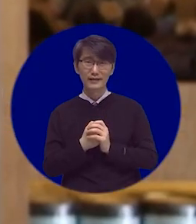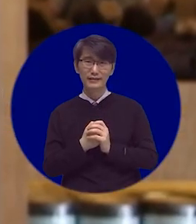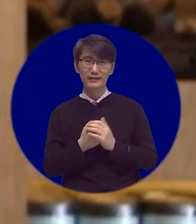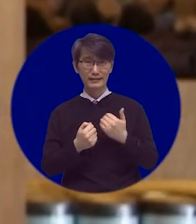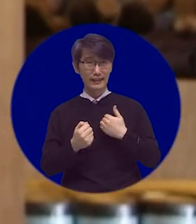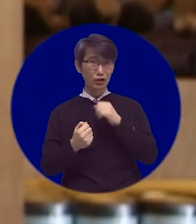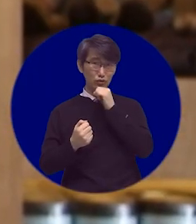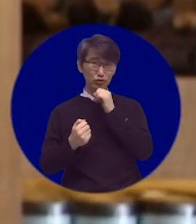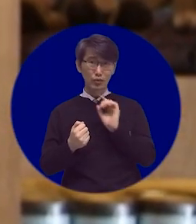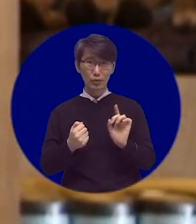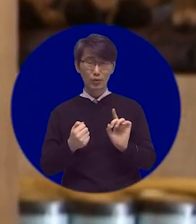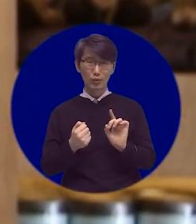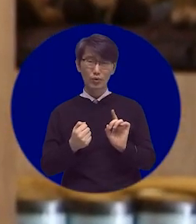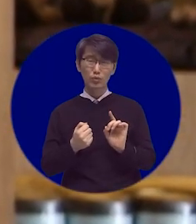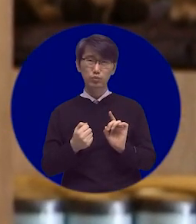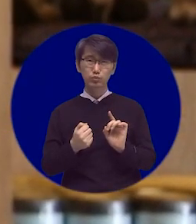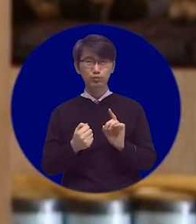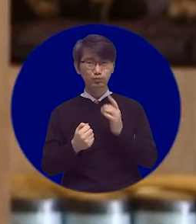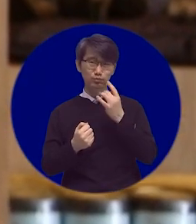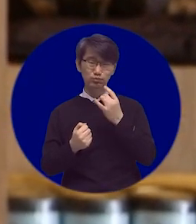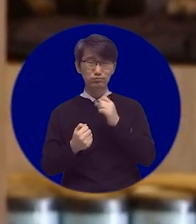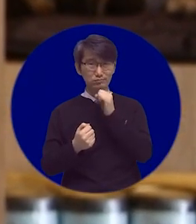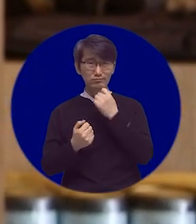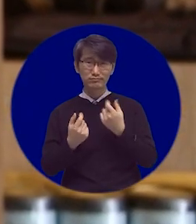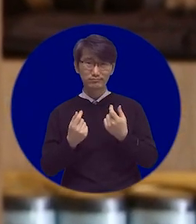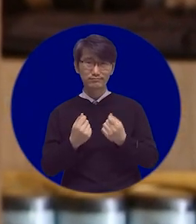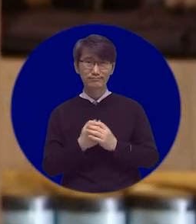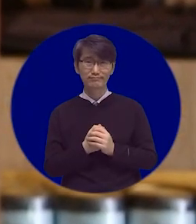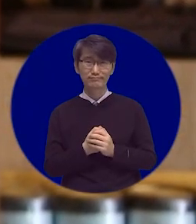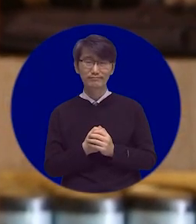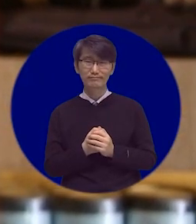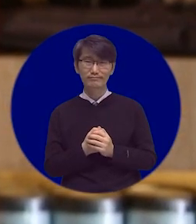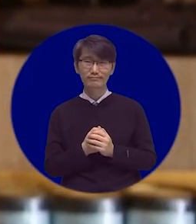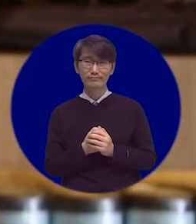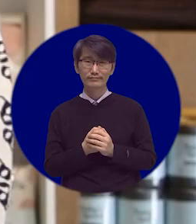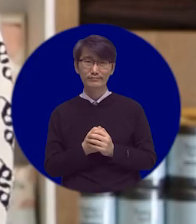될 점수였는데 안 될 점수가 된 것 같아요.